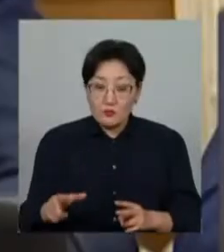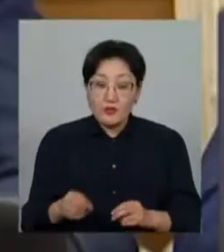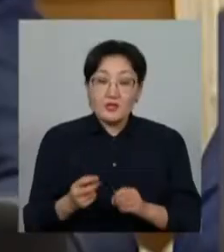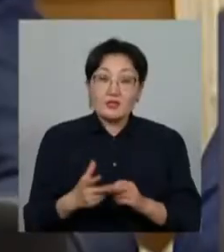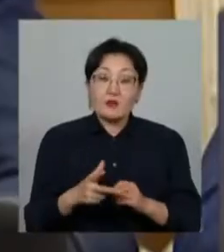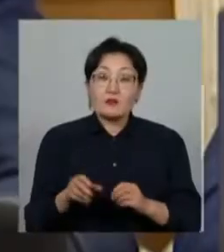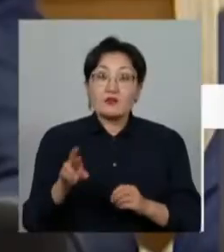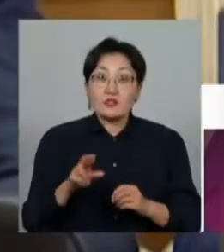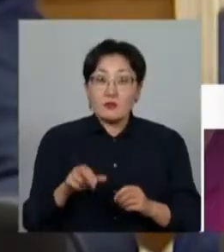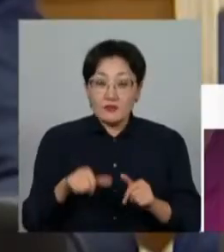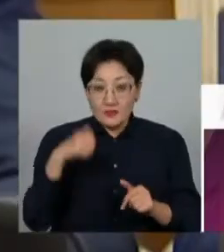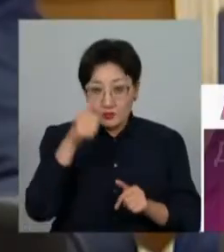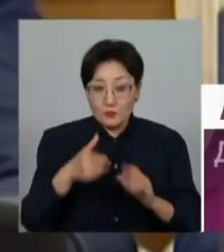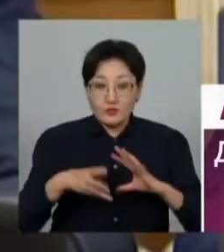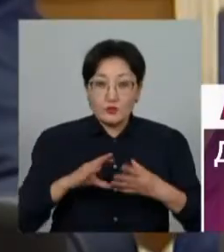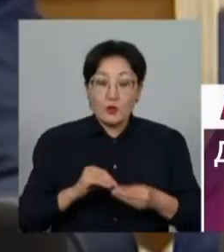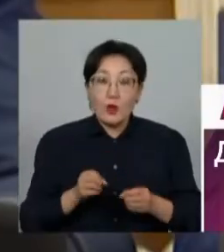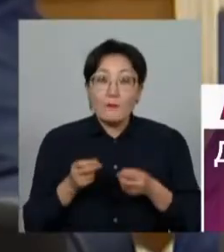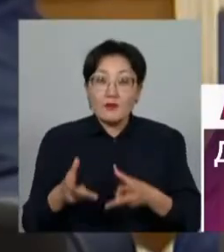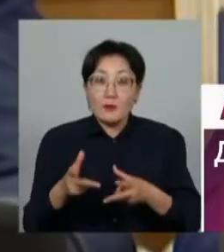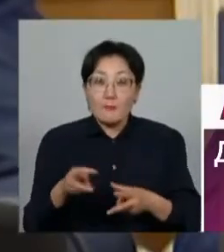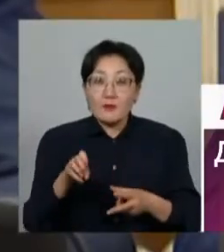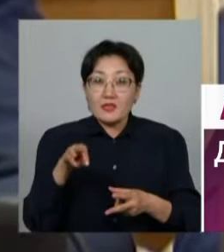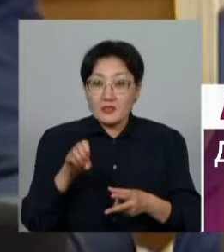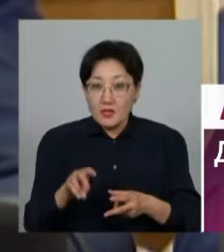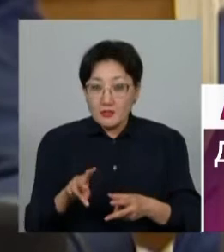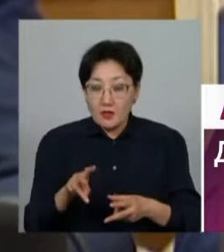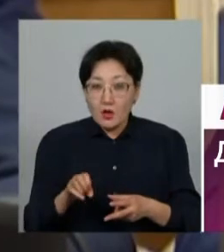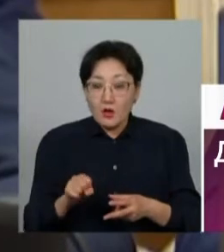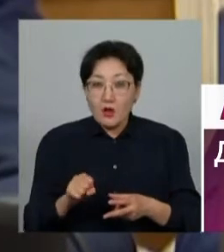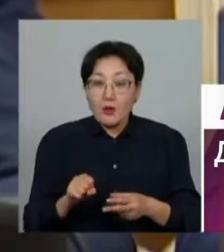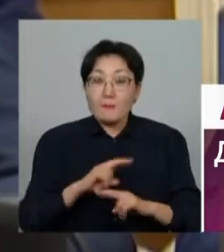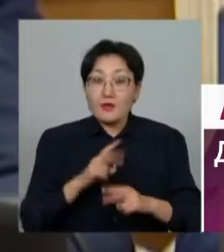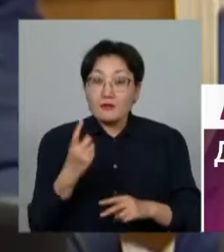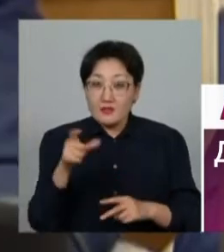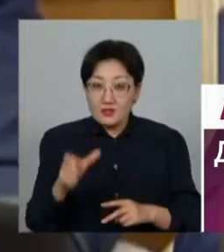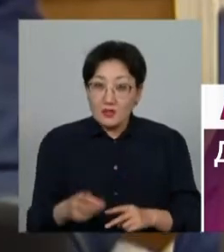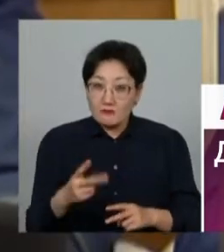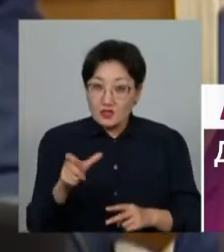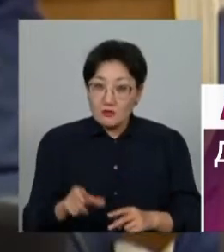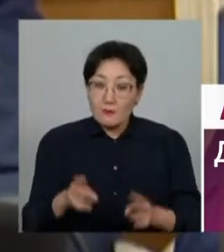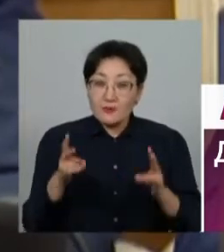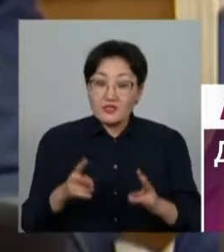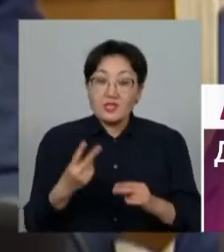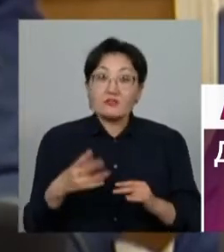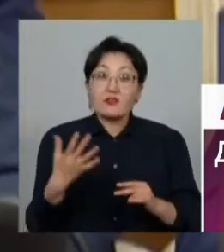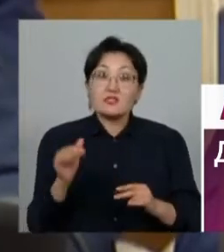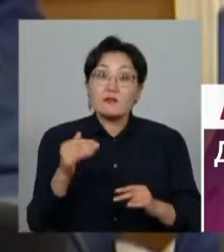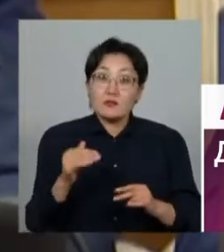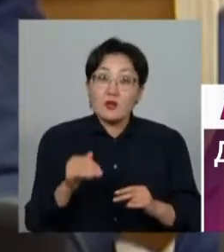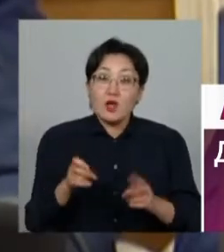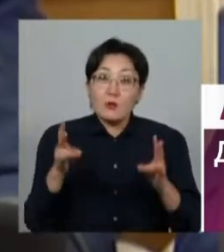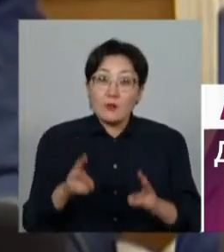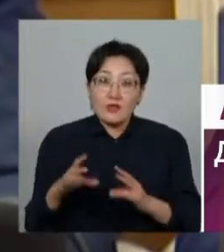13 января текущего года в результате выброса метана на шахте имени Ленина погиб один человек, двое пострадали. 25 февраля